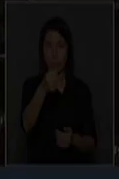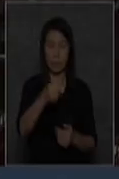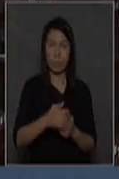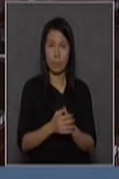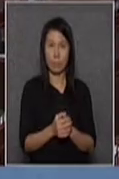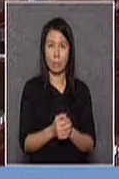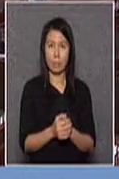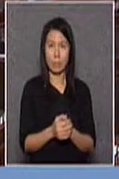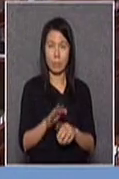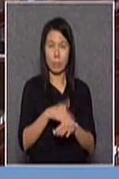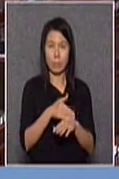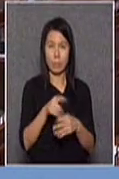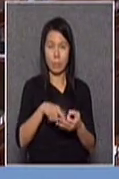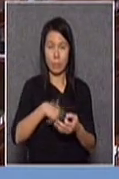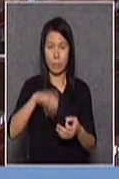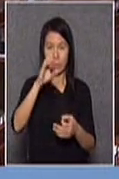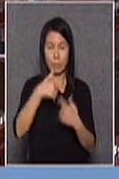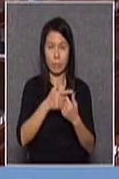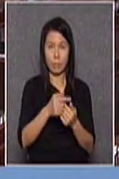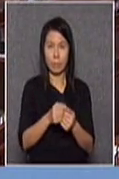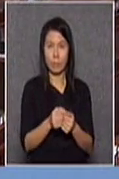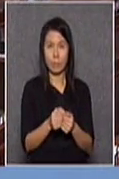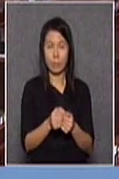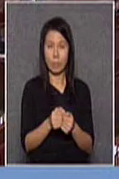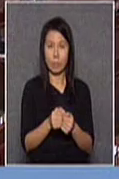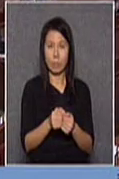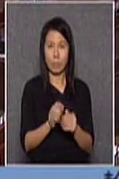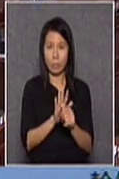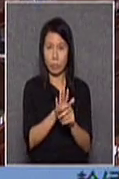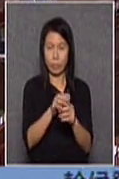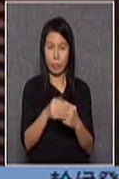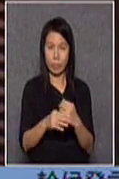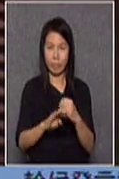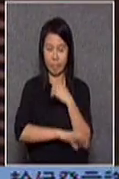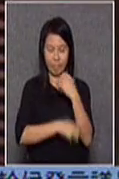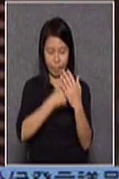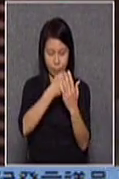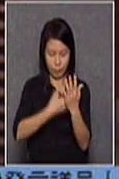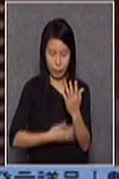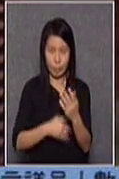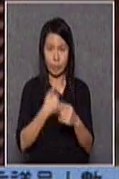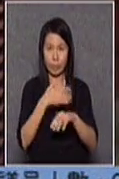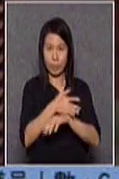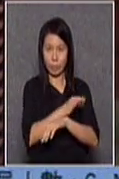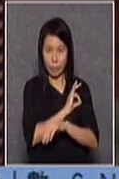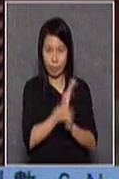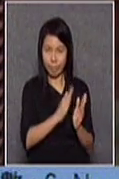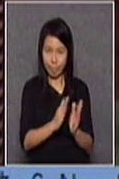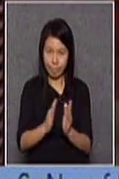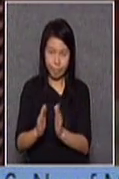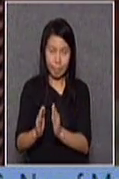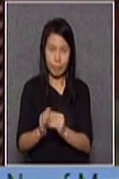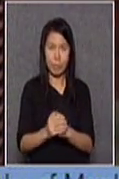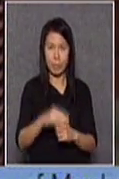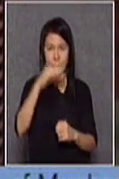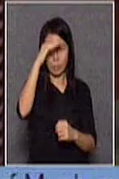請你。 剛才陳偉業議員呢，就將維護法紀、維持社會治安秩序的警務